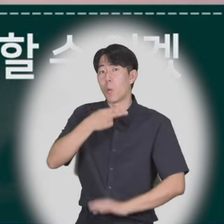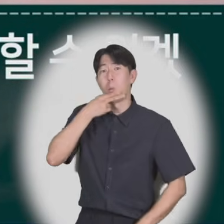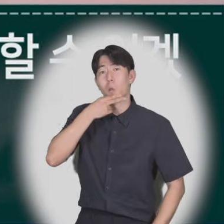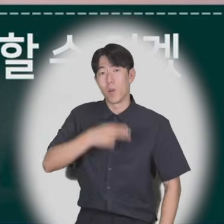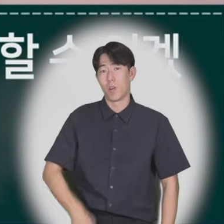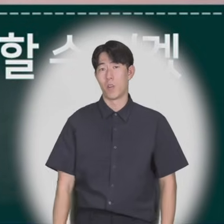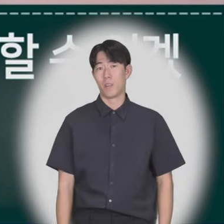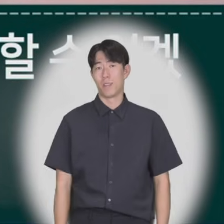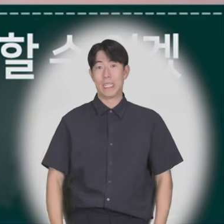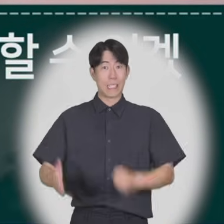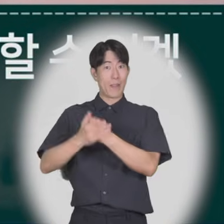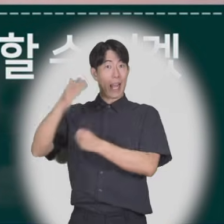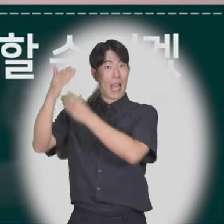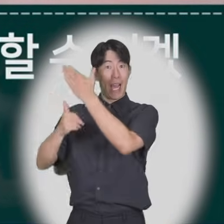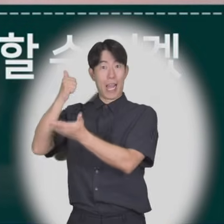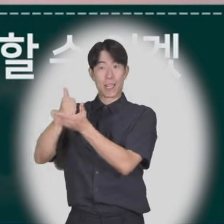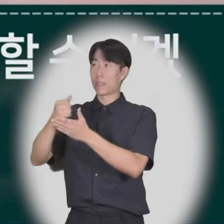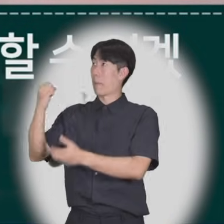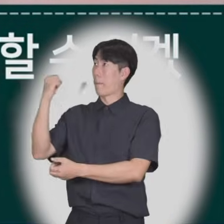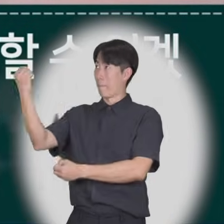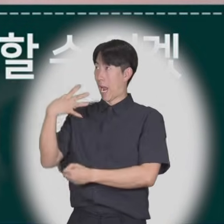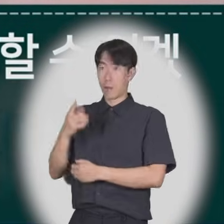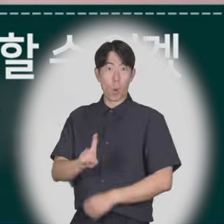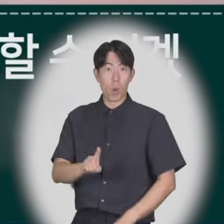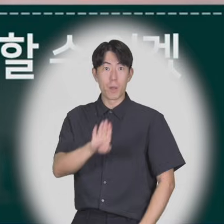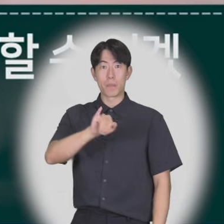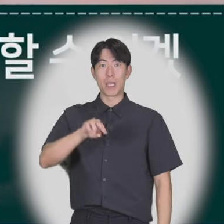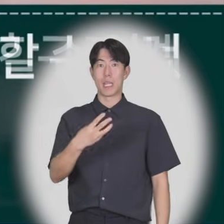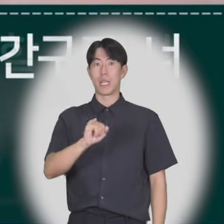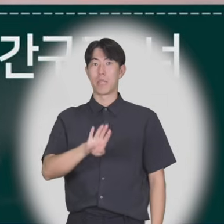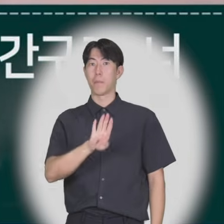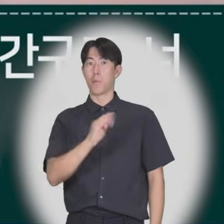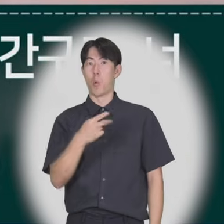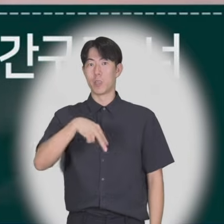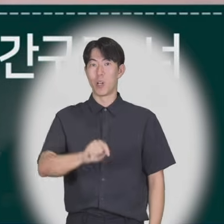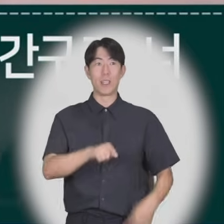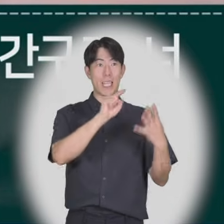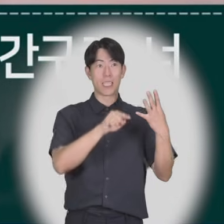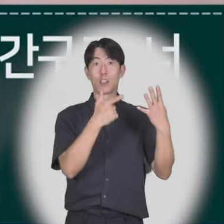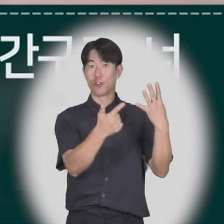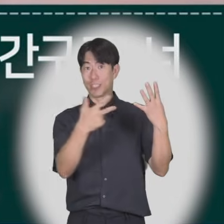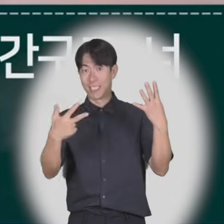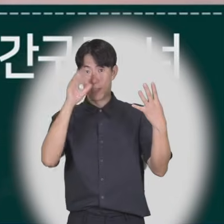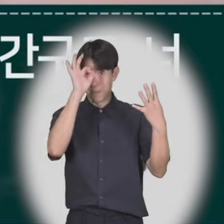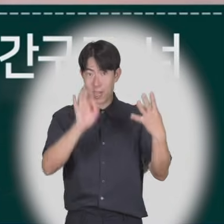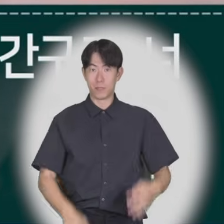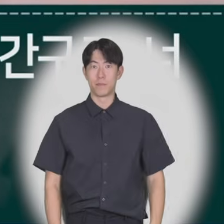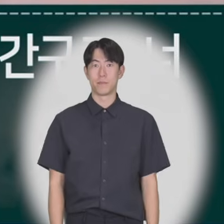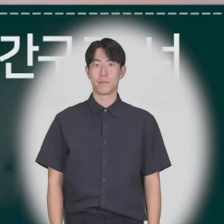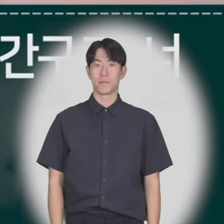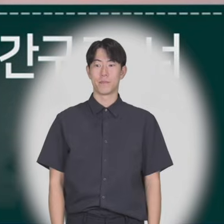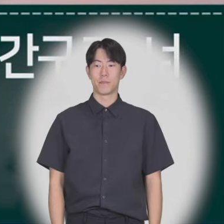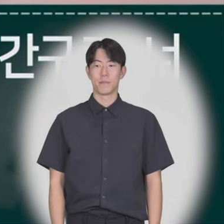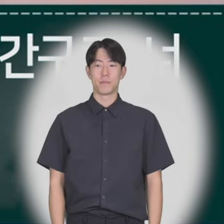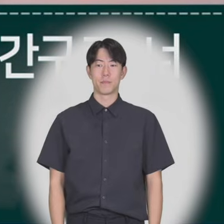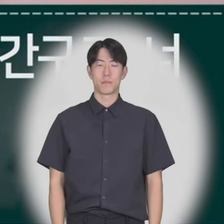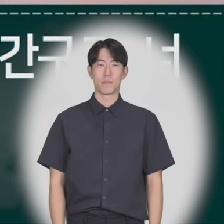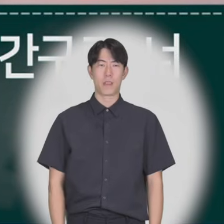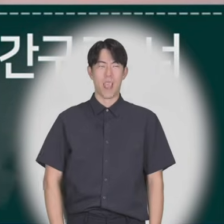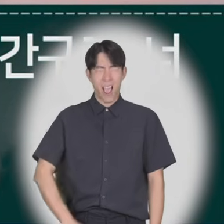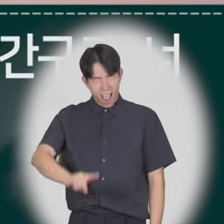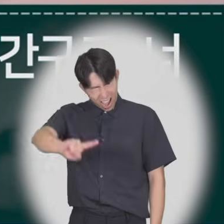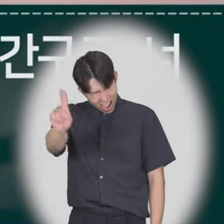그래서 하나님께서 우리에게 말씀하셨어요. 빌립보서 4장 6절과 7절 한번 같이 보도록 하시고, 빌립보서 4장 6절 7절